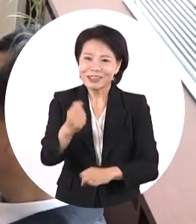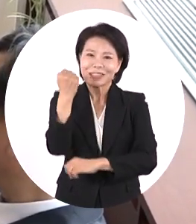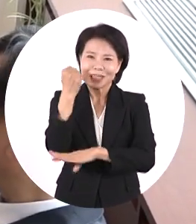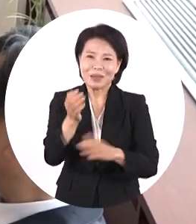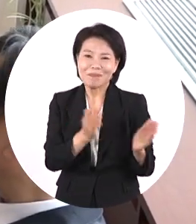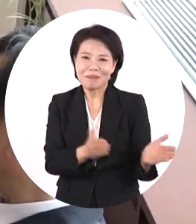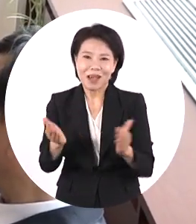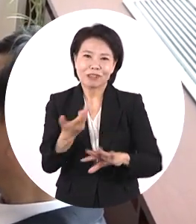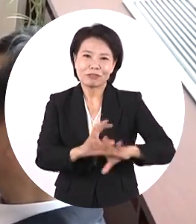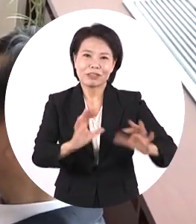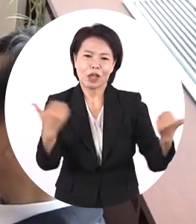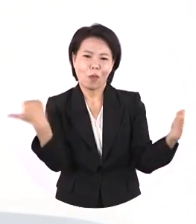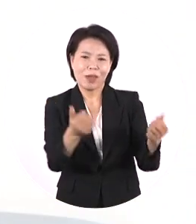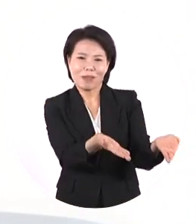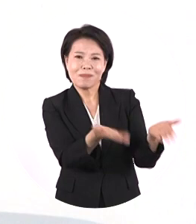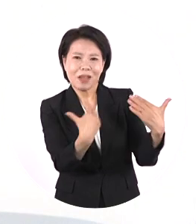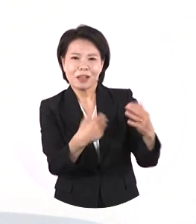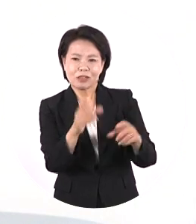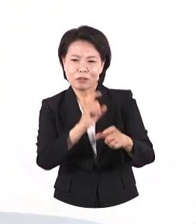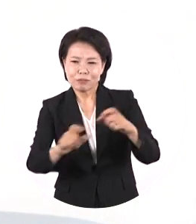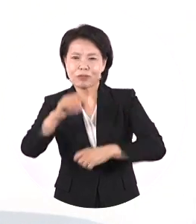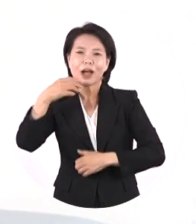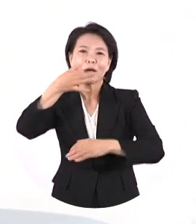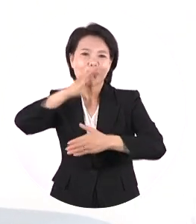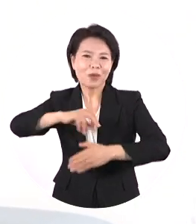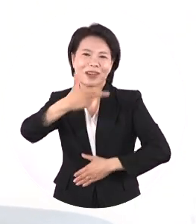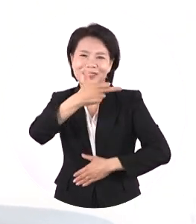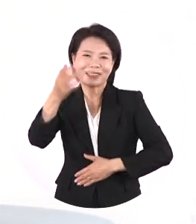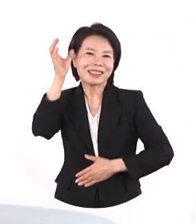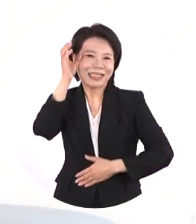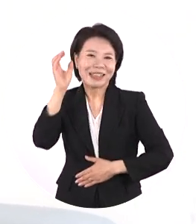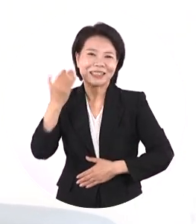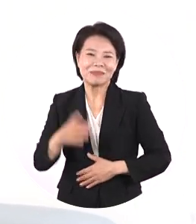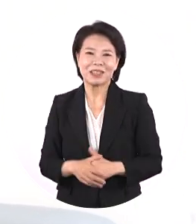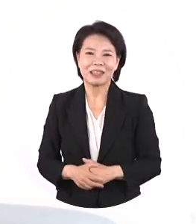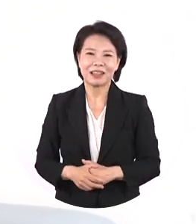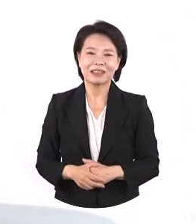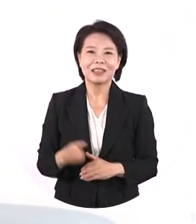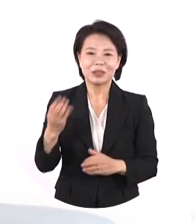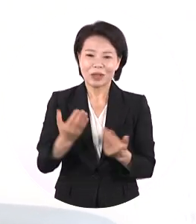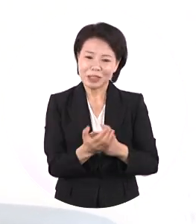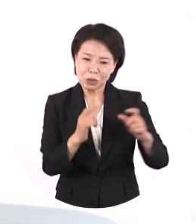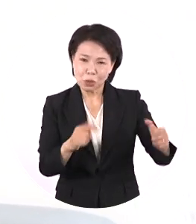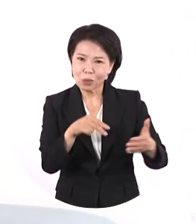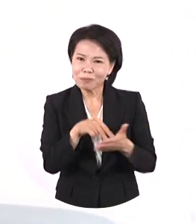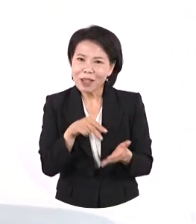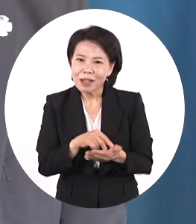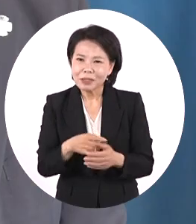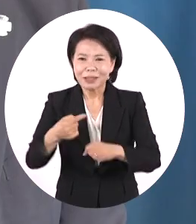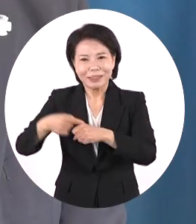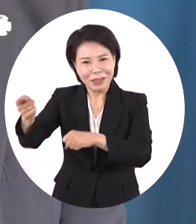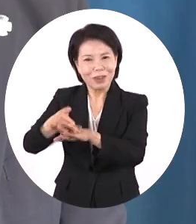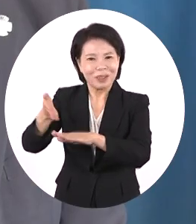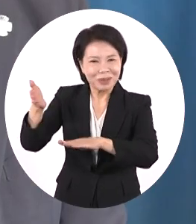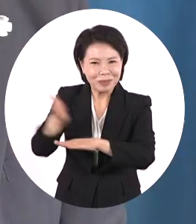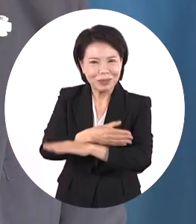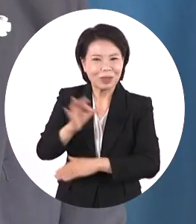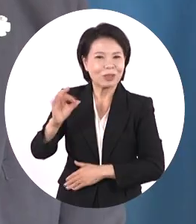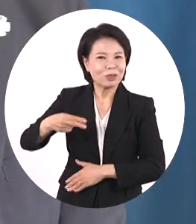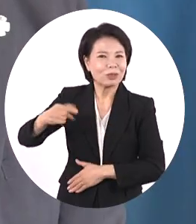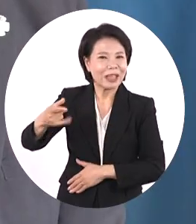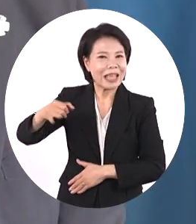마련됐고 국제회의 유치 등 부가적 효과도 기대되고 있습니다. 또한 제주도는